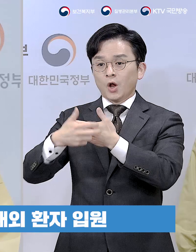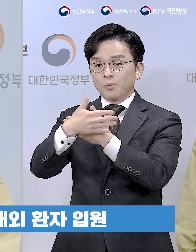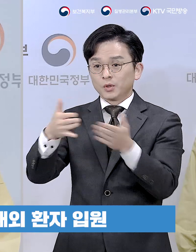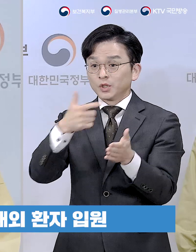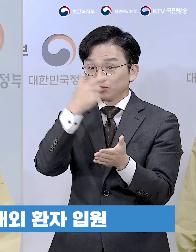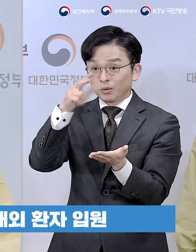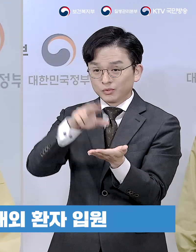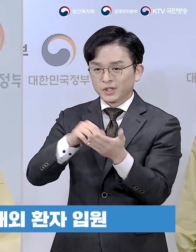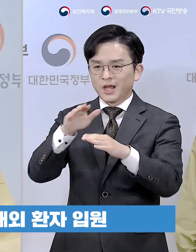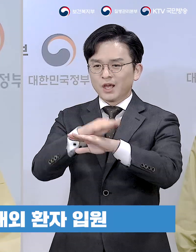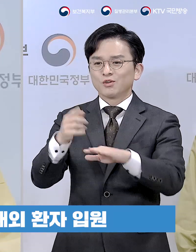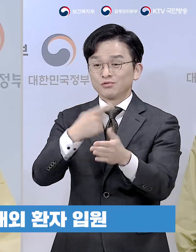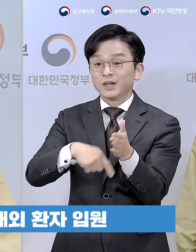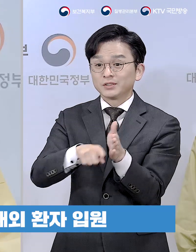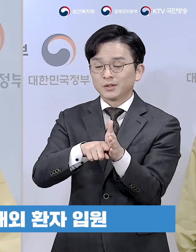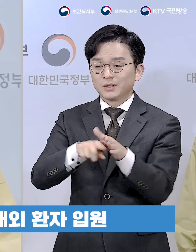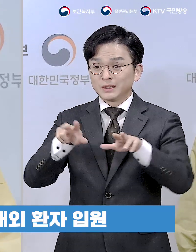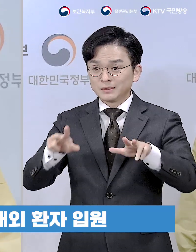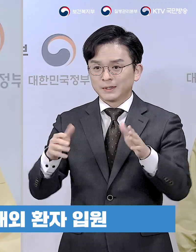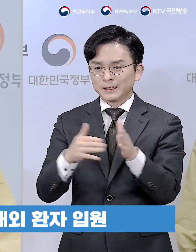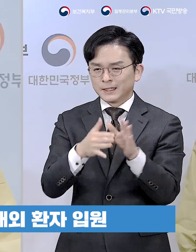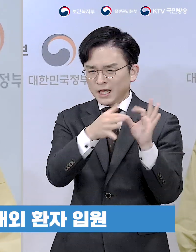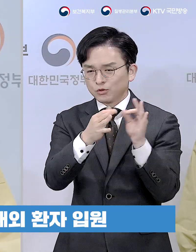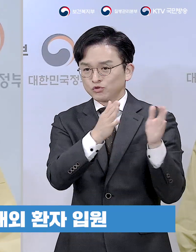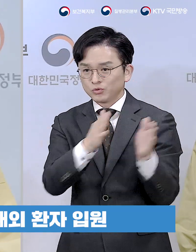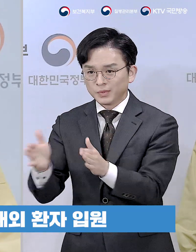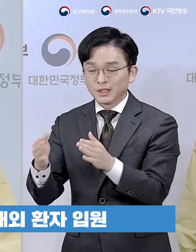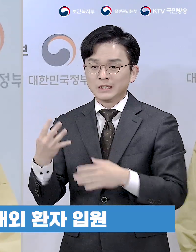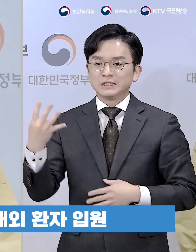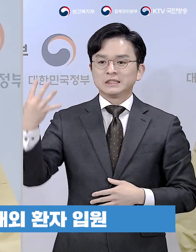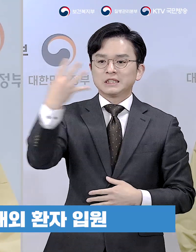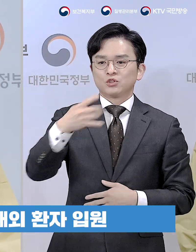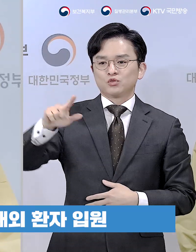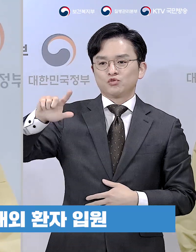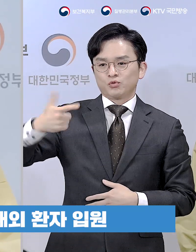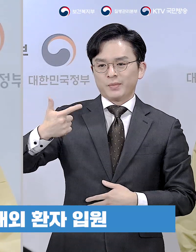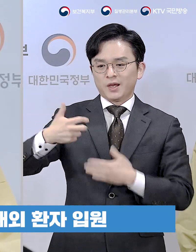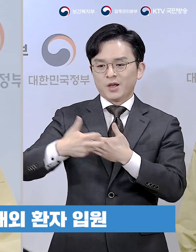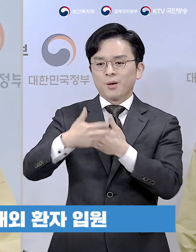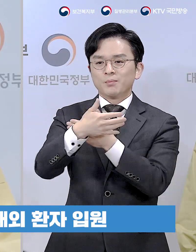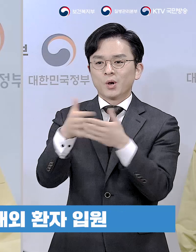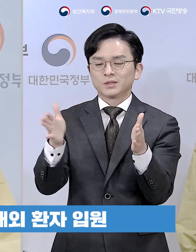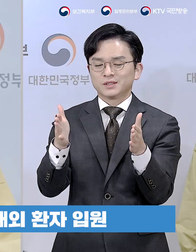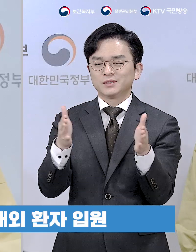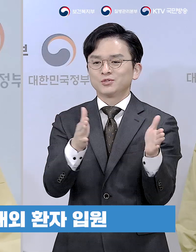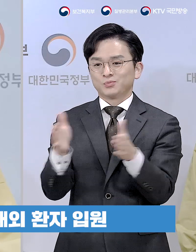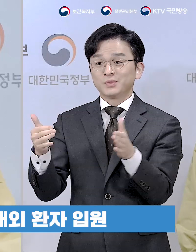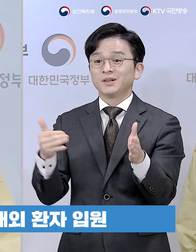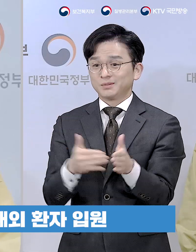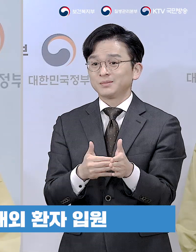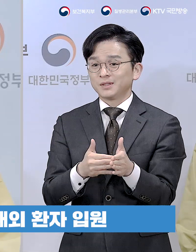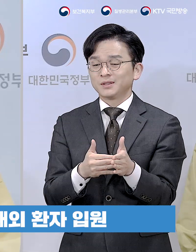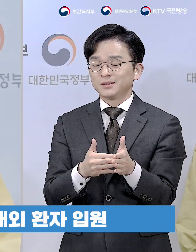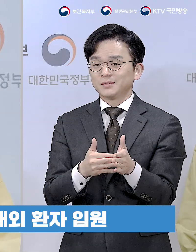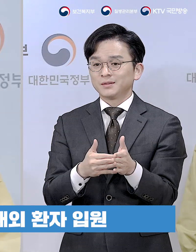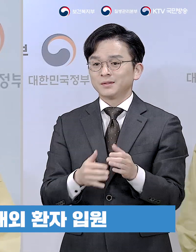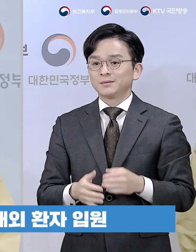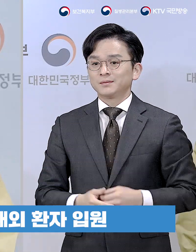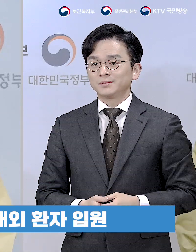정부는 감염병 입원 병상을 계속 확충하여 현재까지 4,500병상을 확보하고 있습니다.